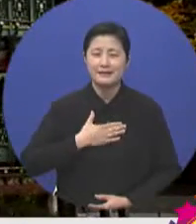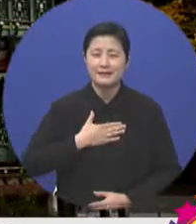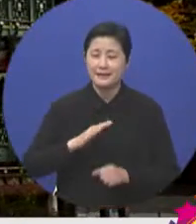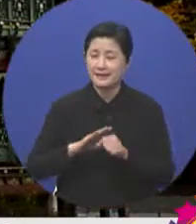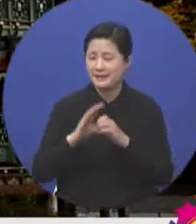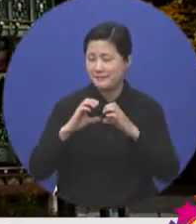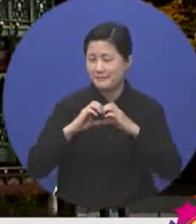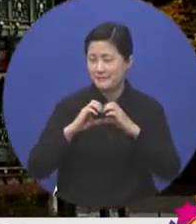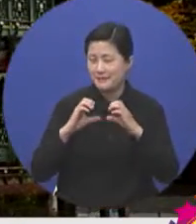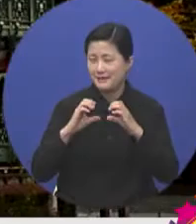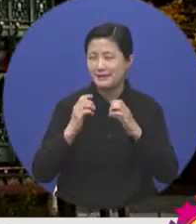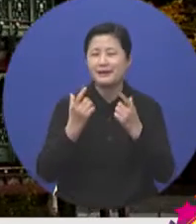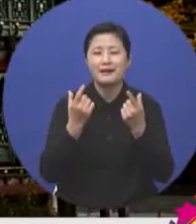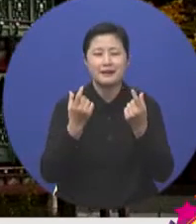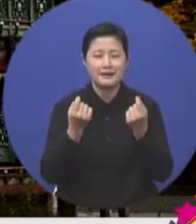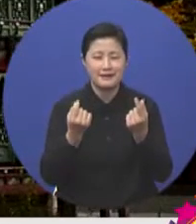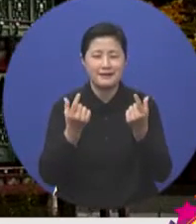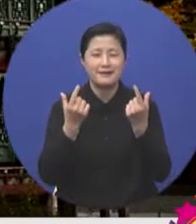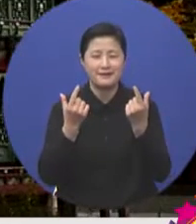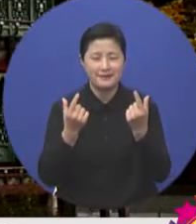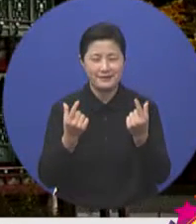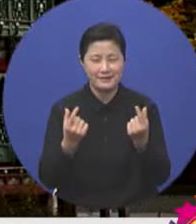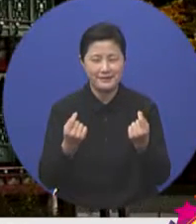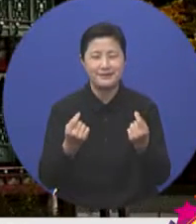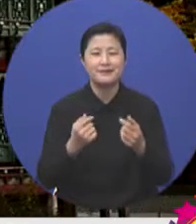당신이 내 반쪽이란 거